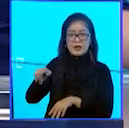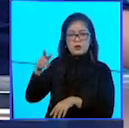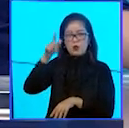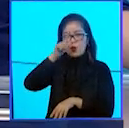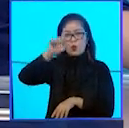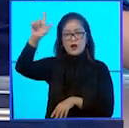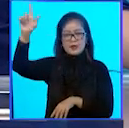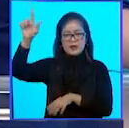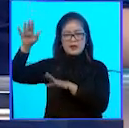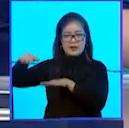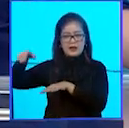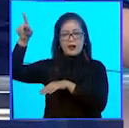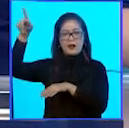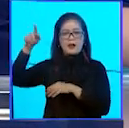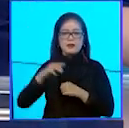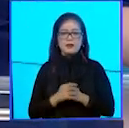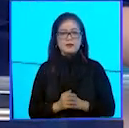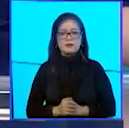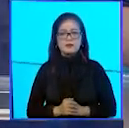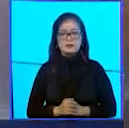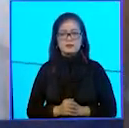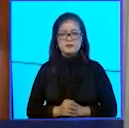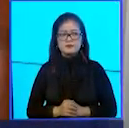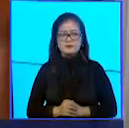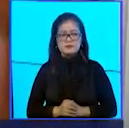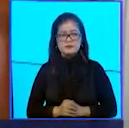asing dan tinggal di luar negeri.